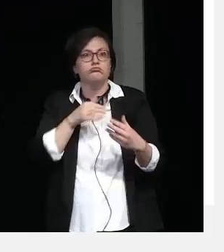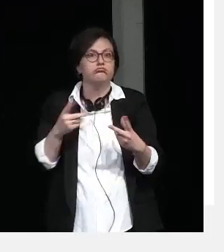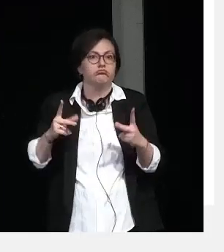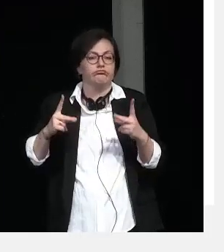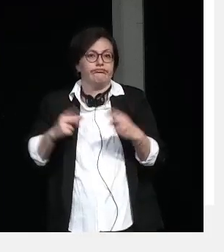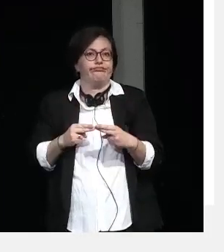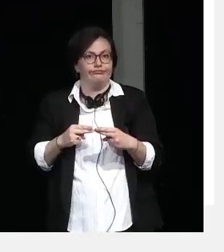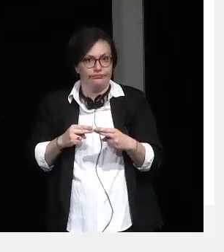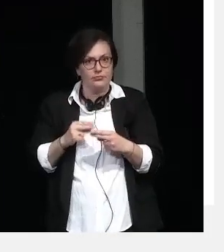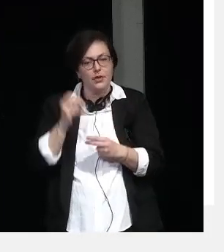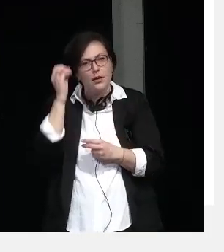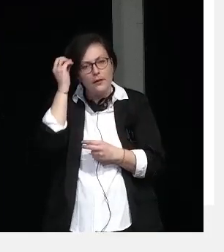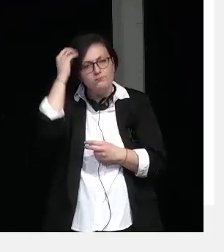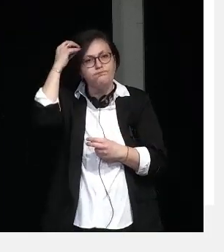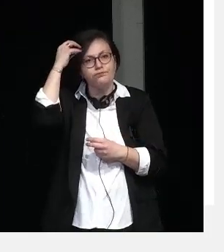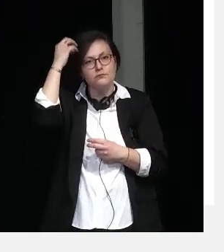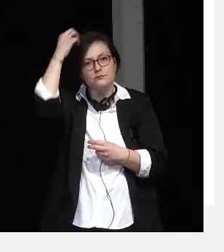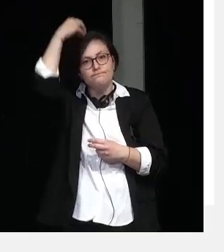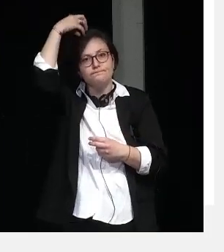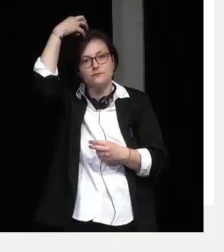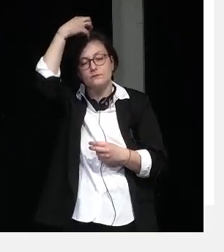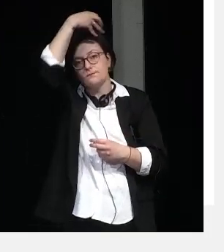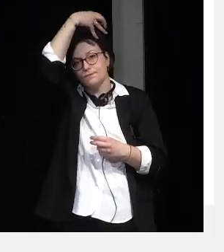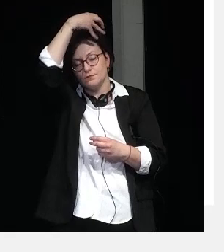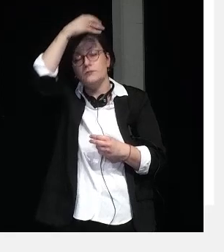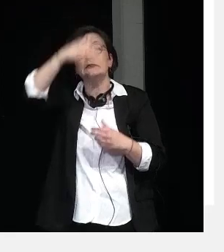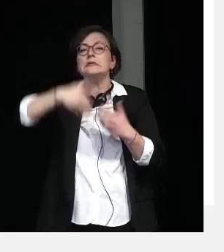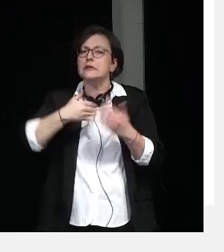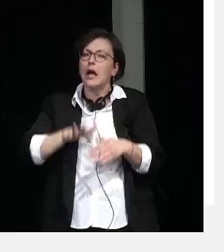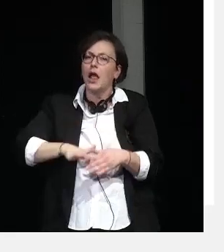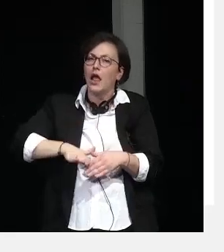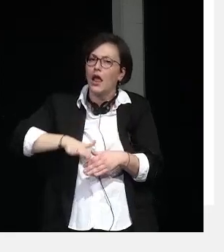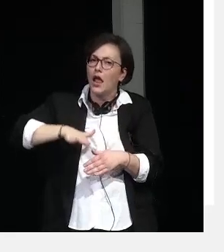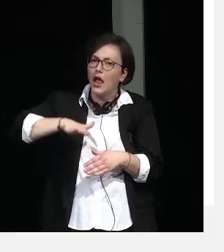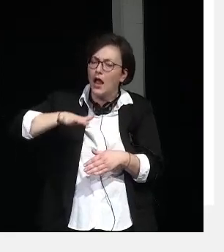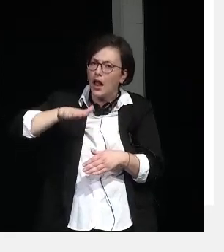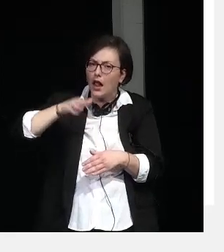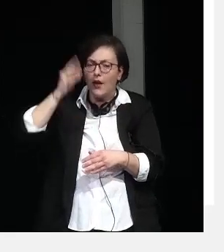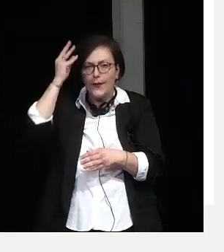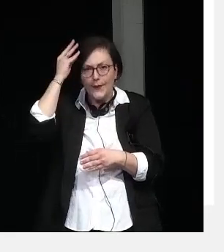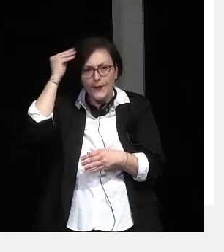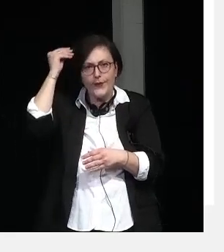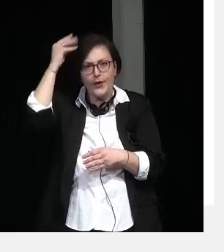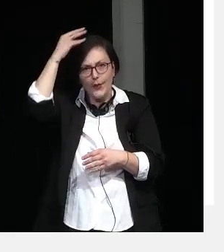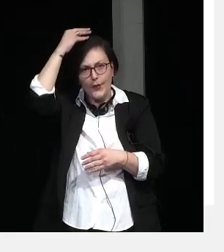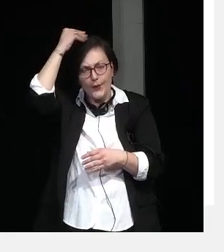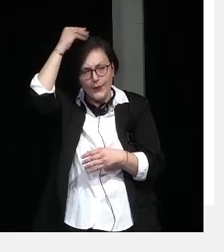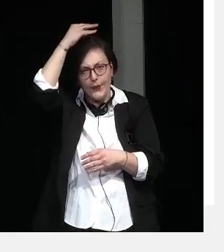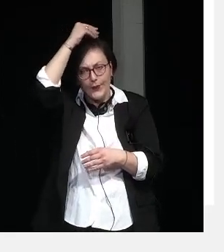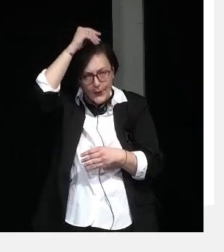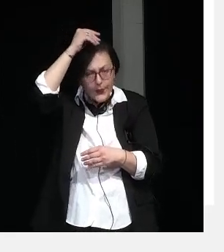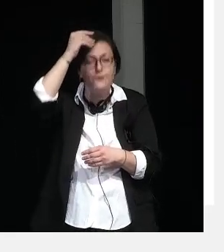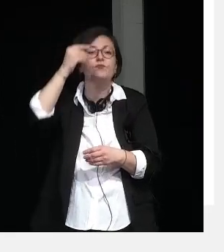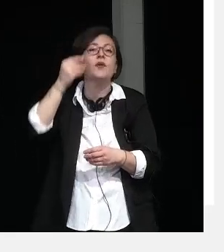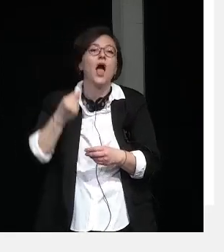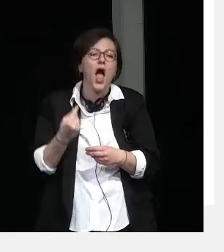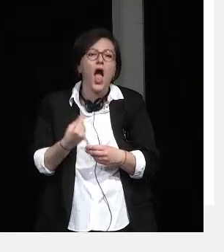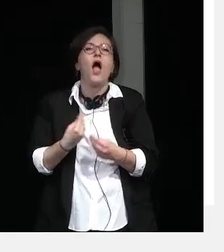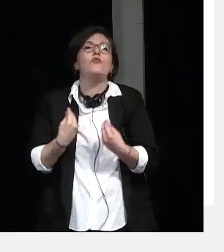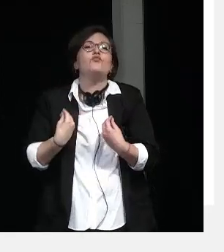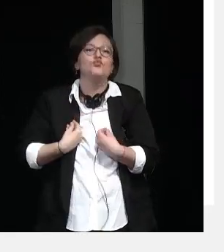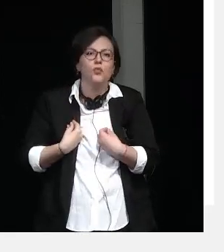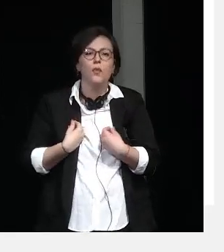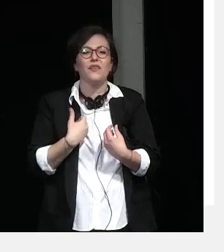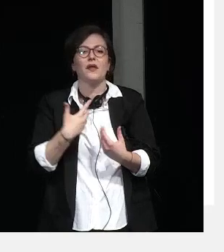με τα χρόνια απορροφήθηκε, αλλά παρέμεινε η βλάβη της εγκεφαλικής παράλυσης και της αριστερής